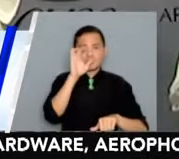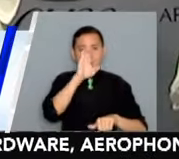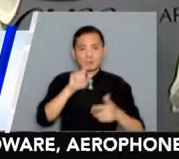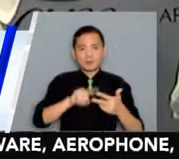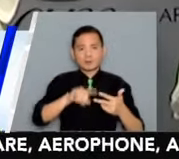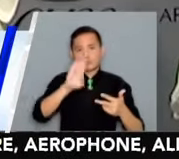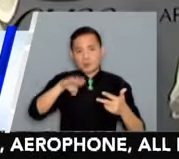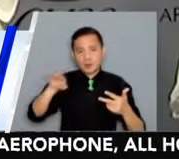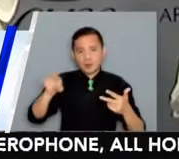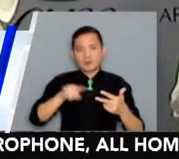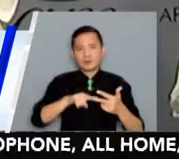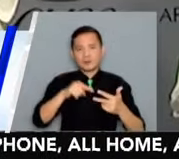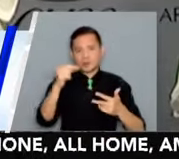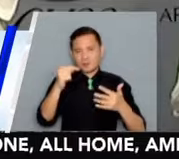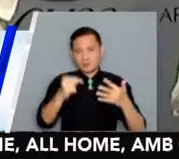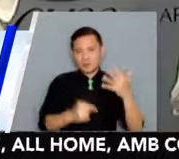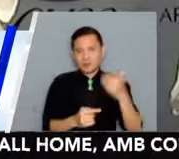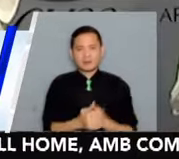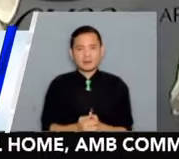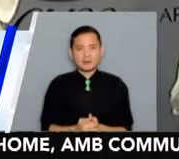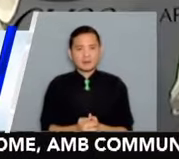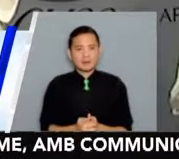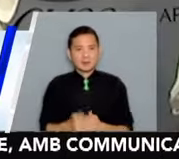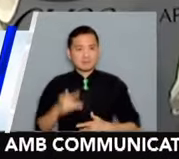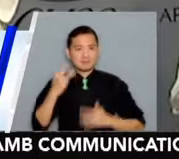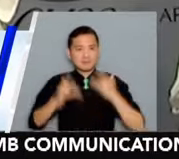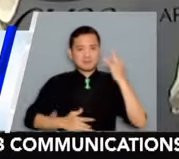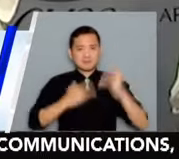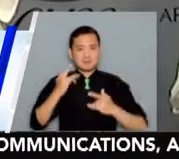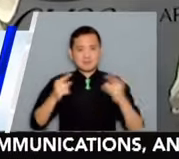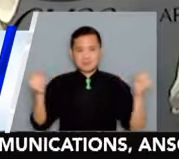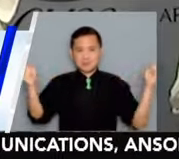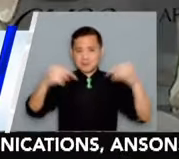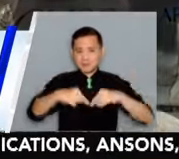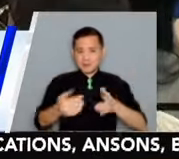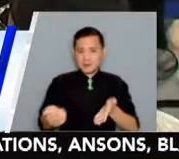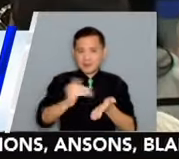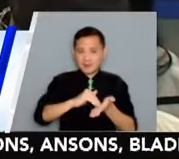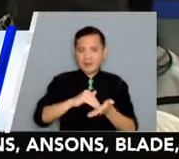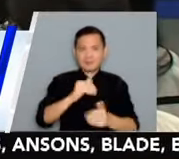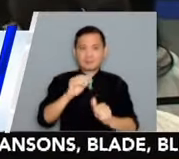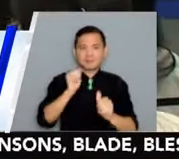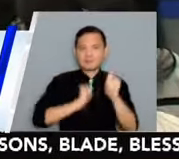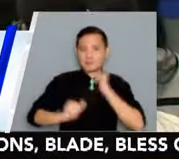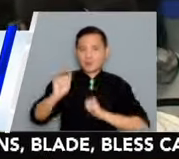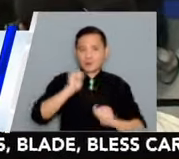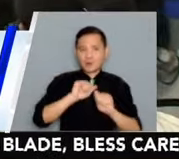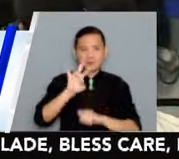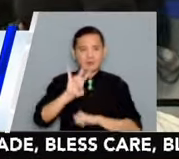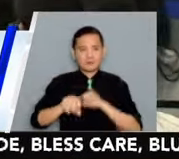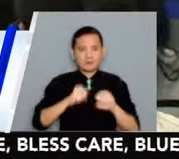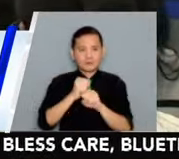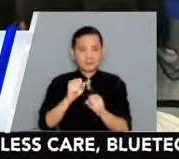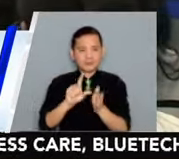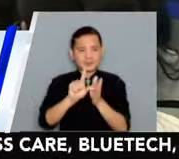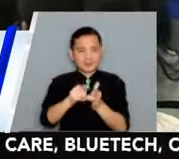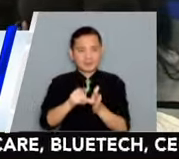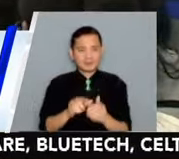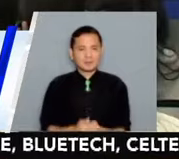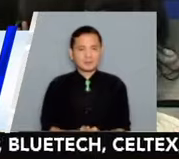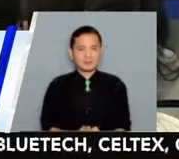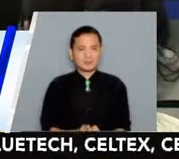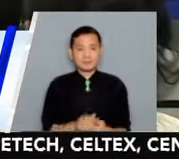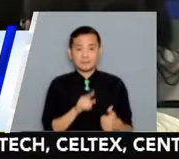si Jungsub na muling makabalik at makapag-perform sa group after 7 years. Si Eunkwang nag-sample pa ng SB19 song